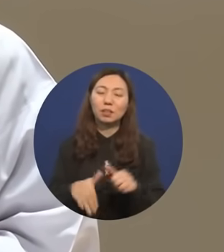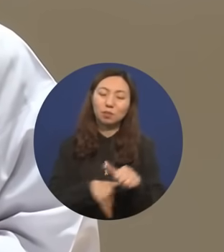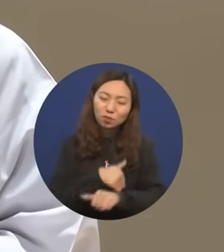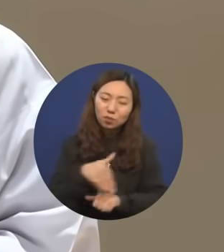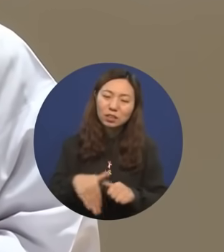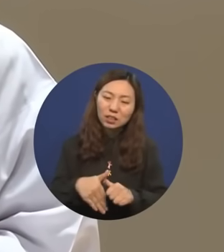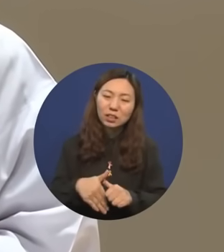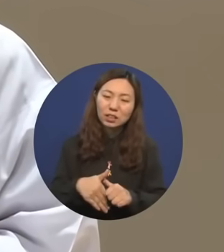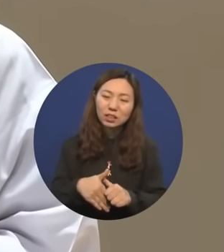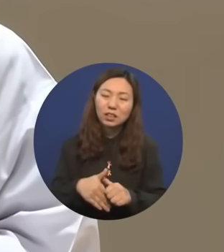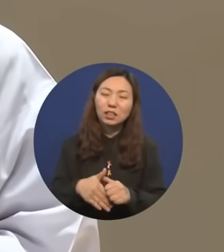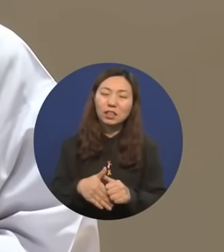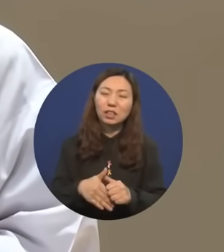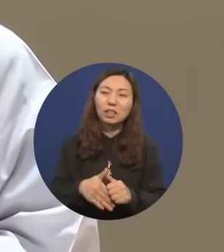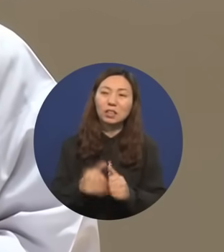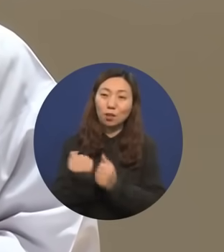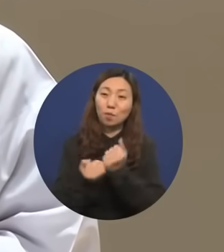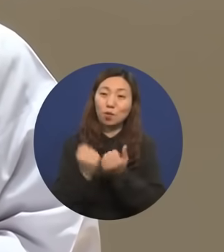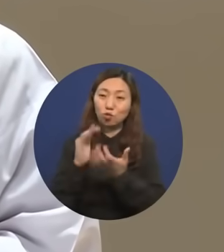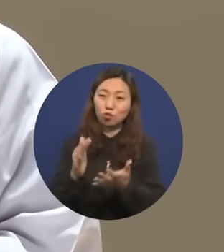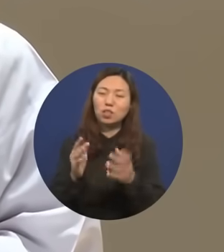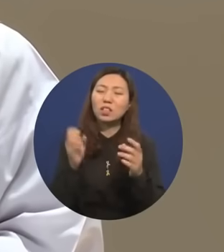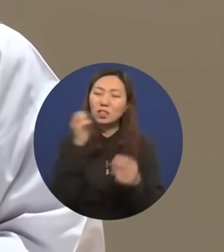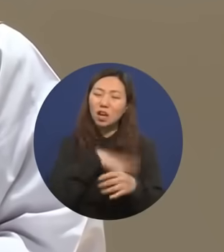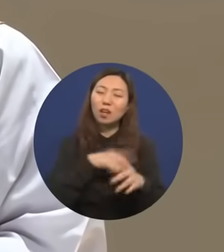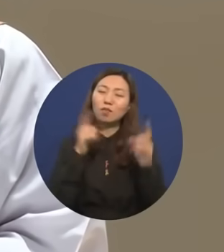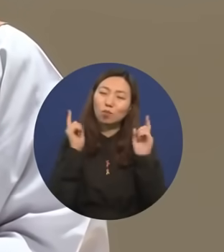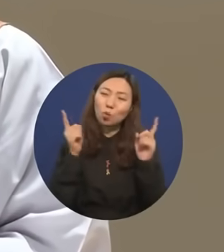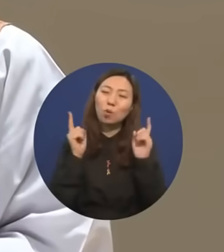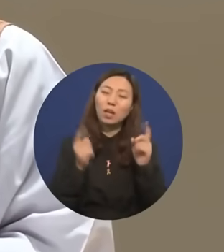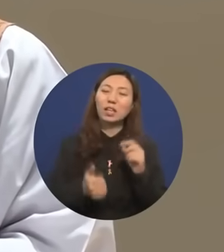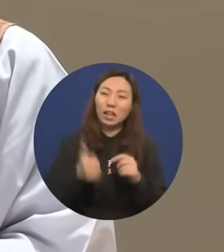그냥 놀아라 이렇게 얘기해 주는 거예요.